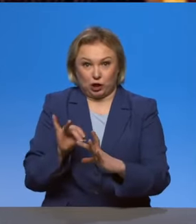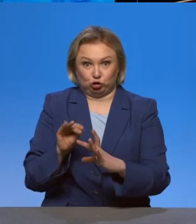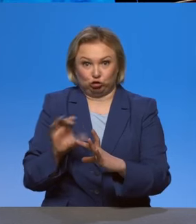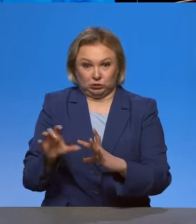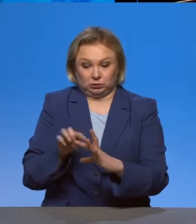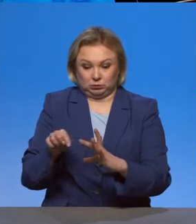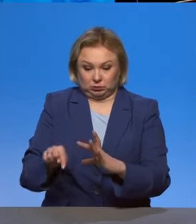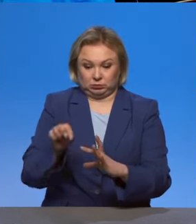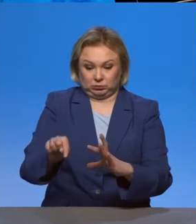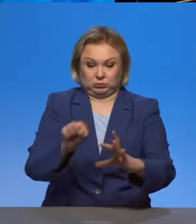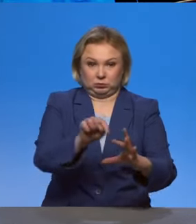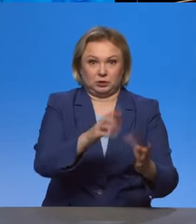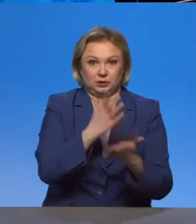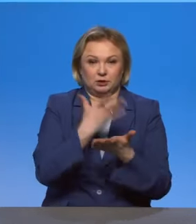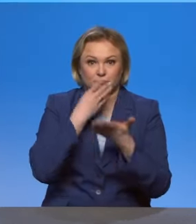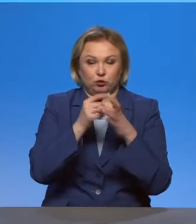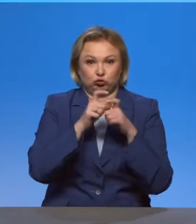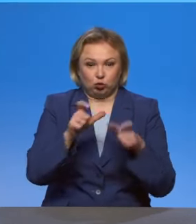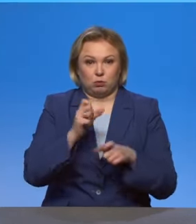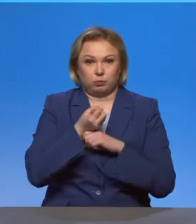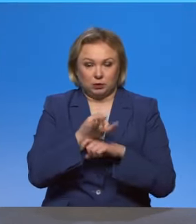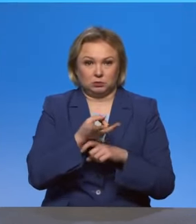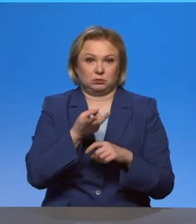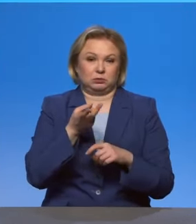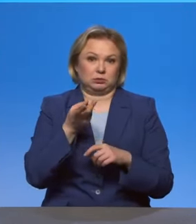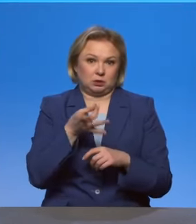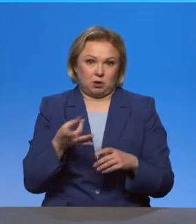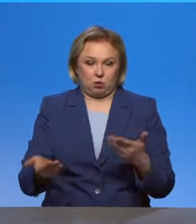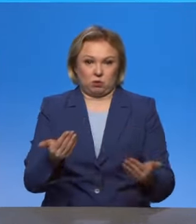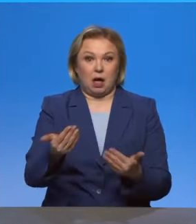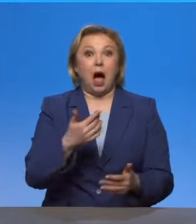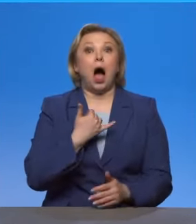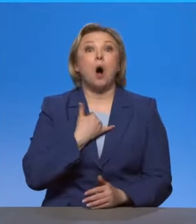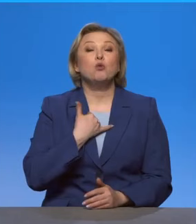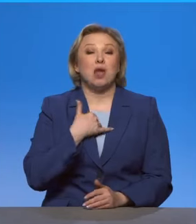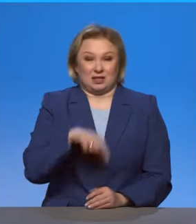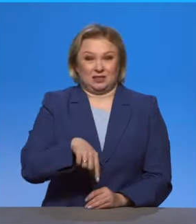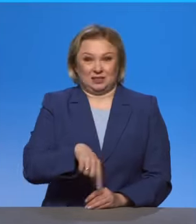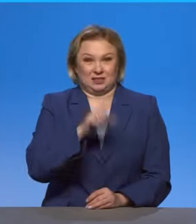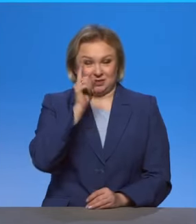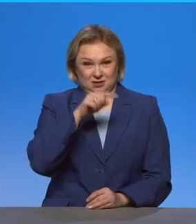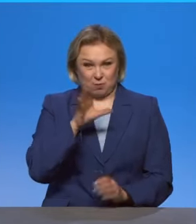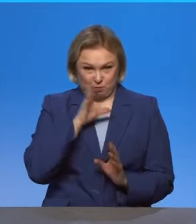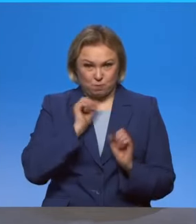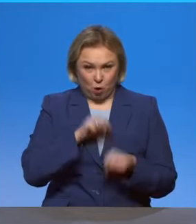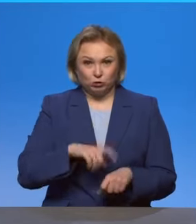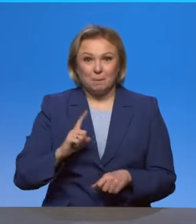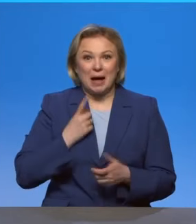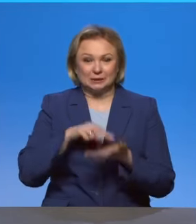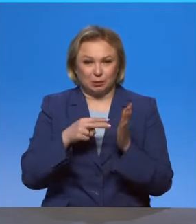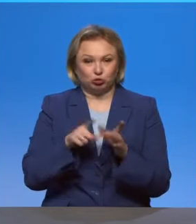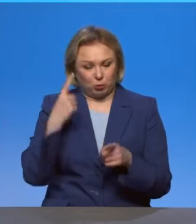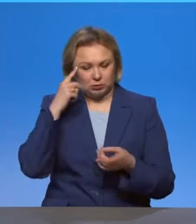на Аляске, а у нас квалифицированных кадров достаточно, чтобы такие мастер-планы разработать сейчас. Слушайте, но это не значит, да, конечно, мы